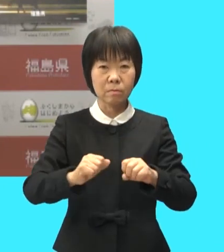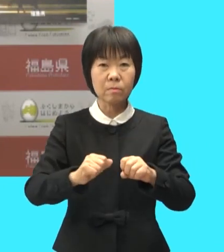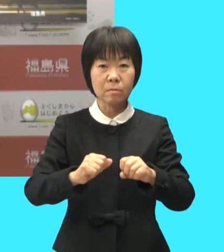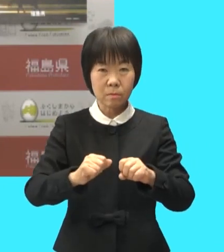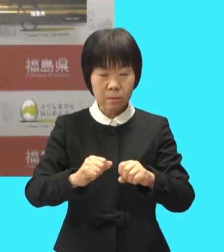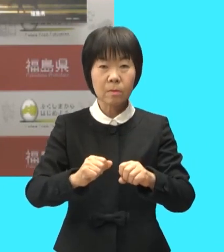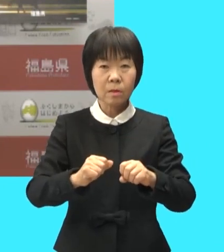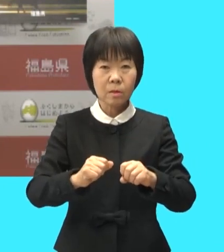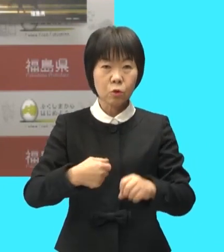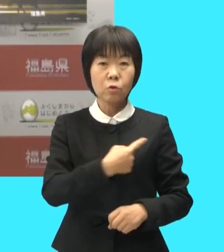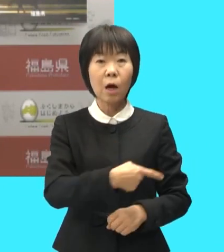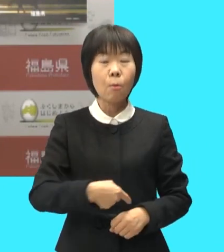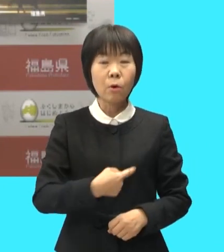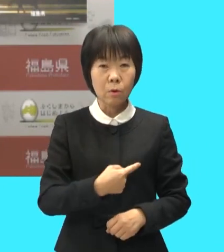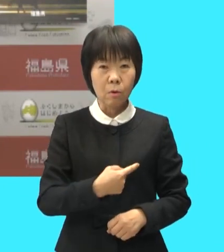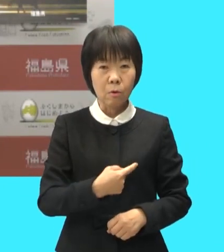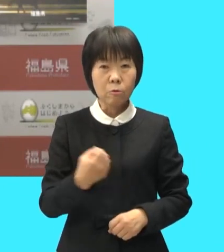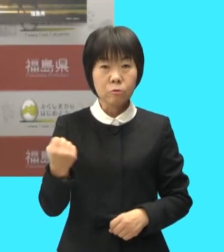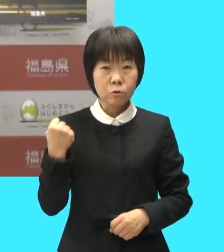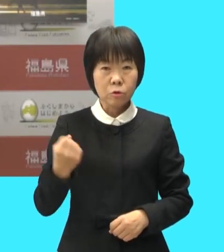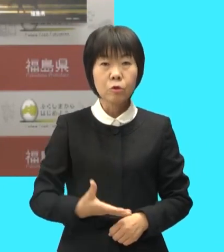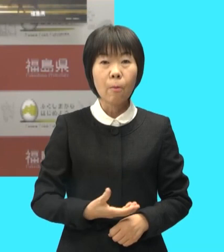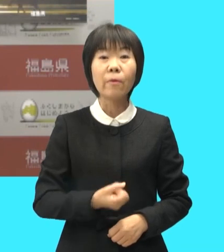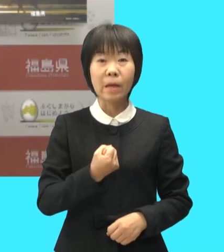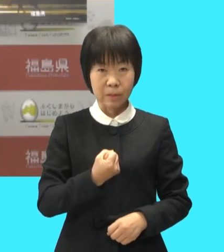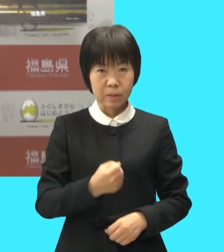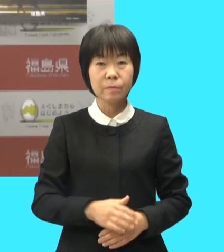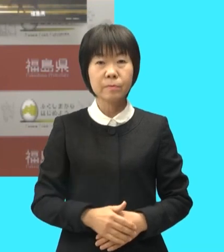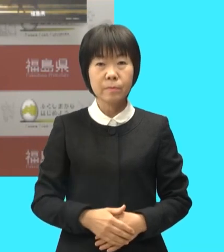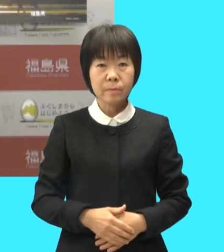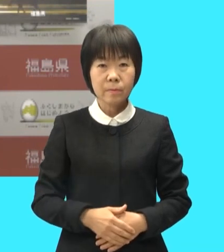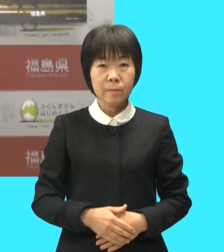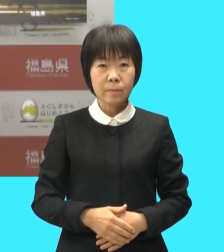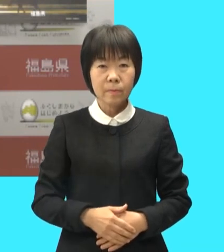く、そのような思いを強くいたしております。